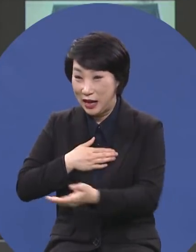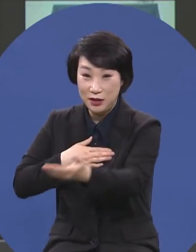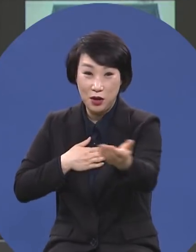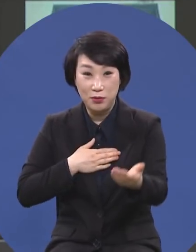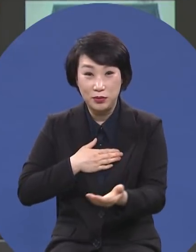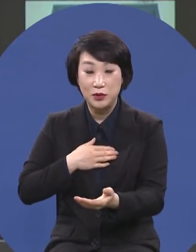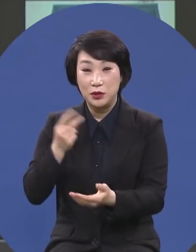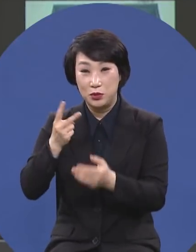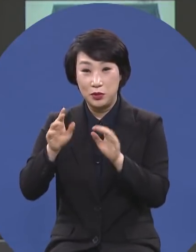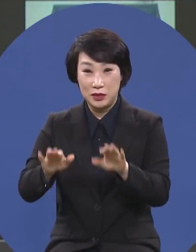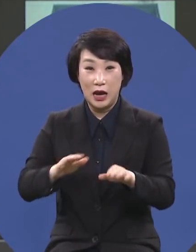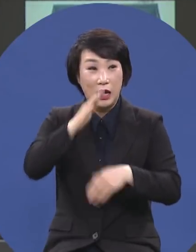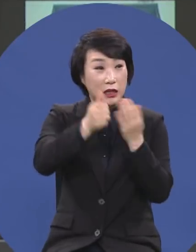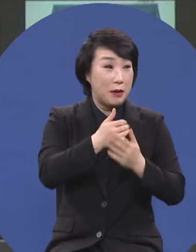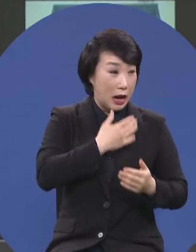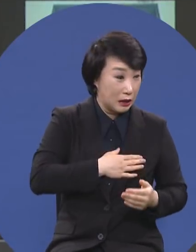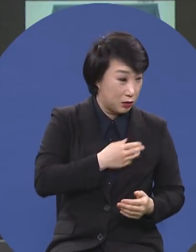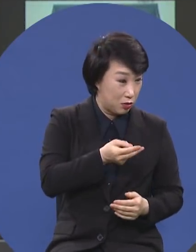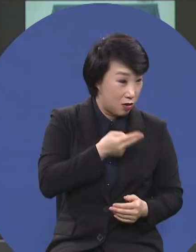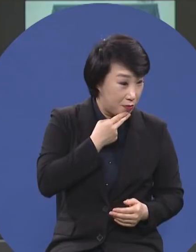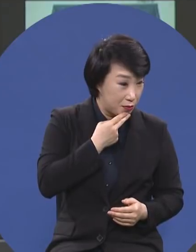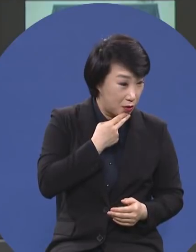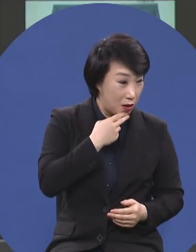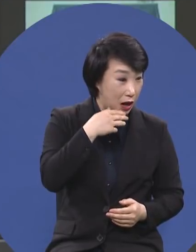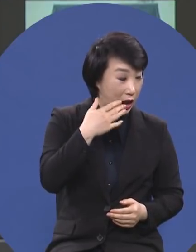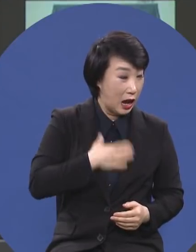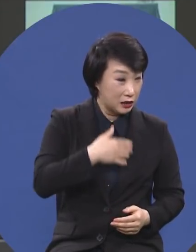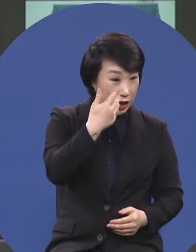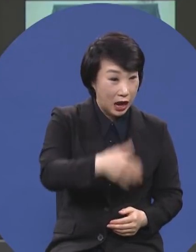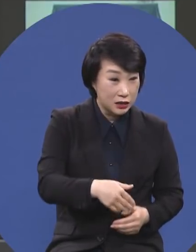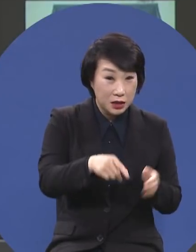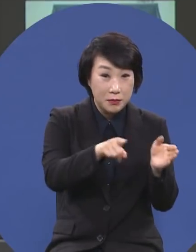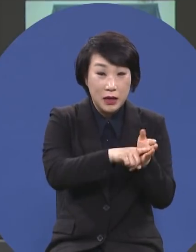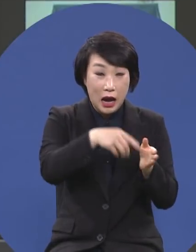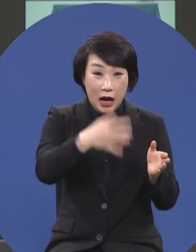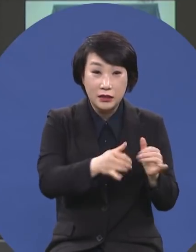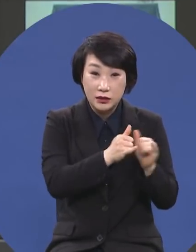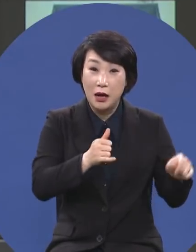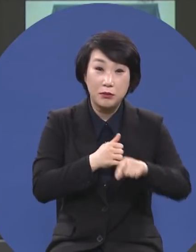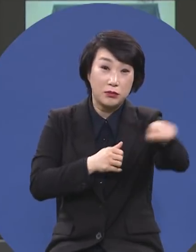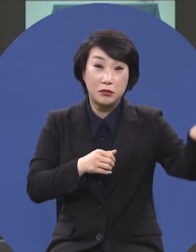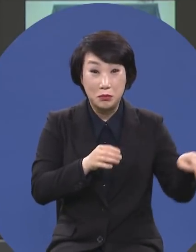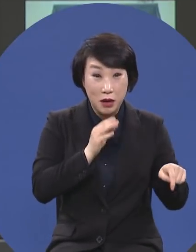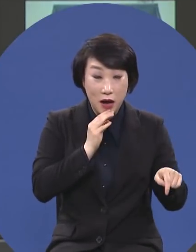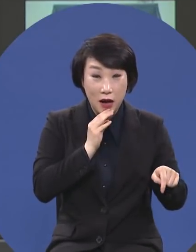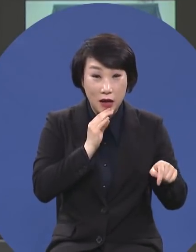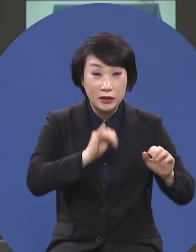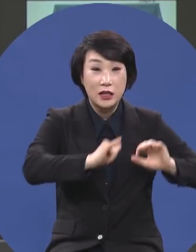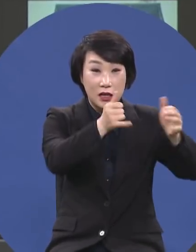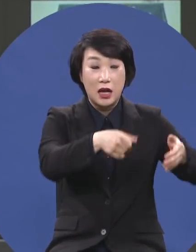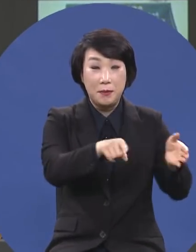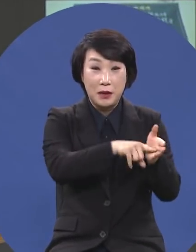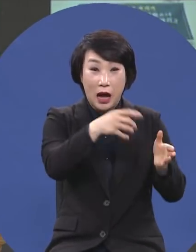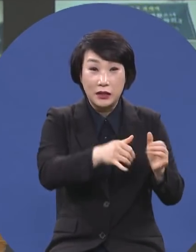사람이든, 하나님을 알지 못해서 믿지 아니하는 세상의